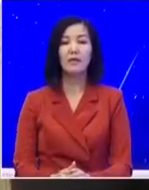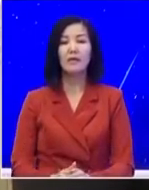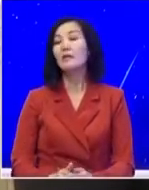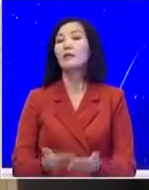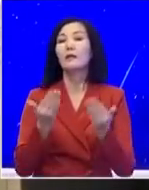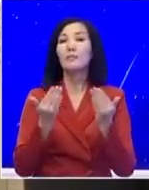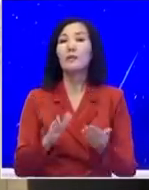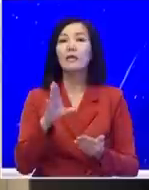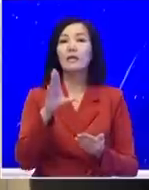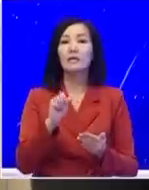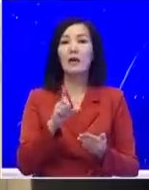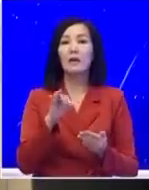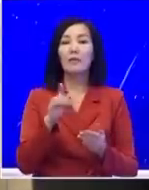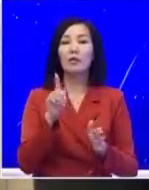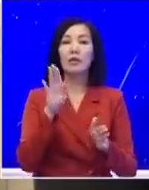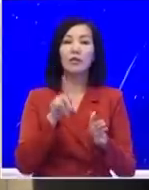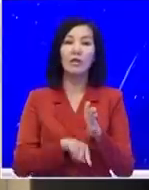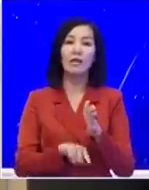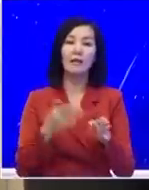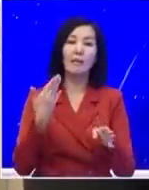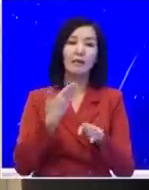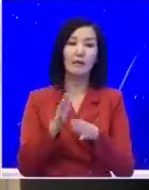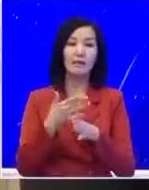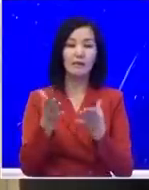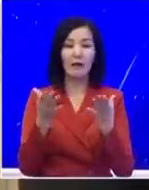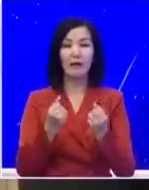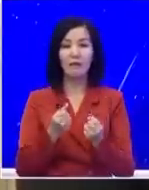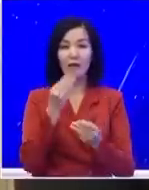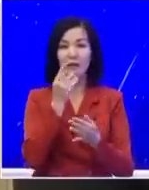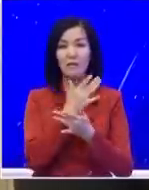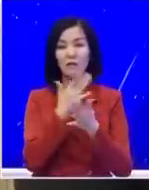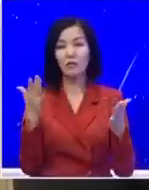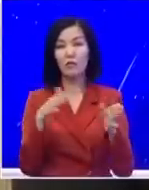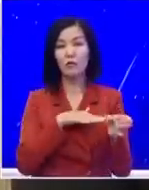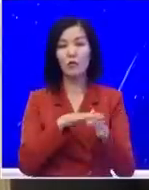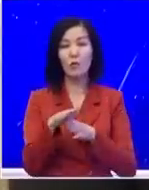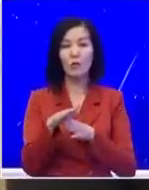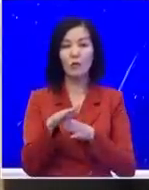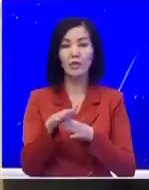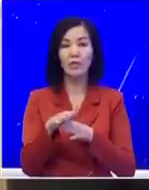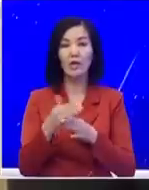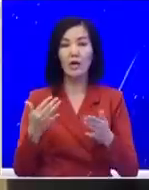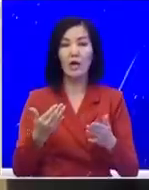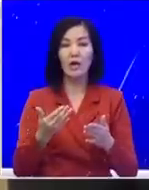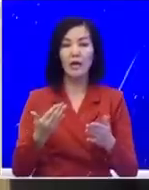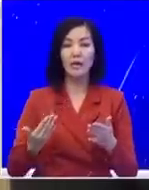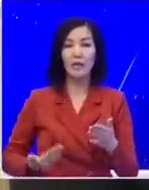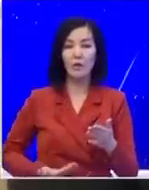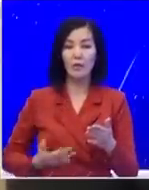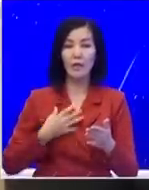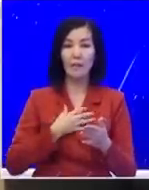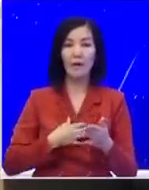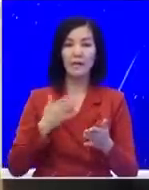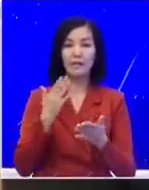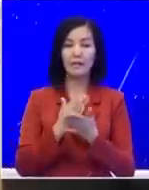Биыл Сабыржан компани жеңілдікпен несие алды. Біз бұл қаражатқа азық-түлік қорын толтырдық. Әлеуметтік маңызы бар өнімдерді алдық. Мәселен,